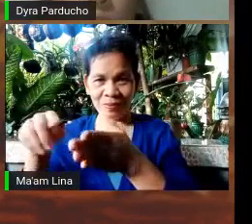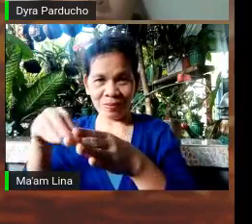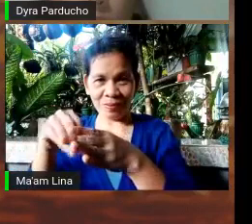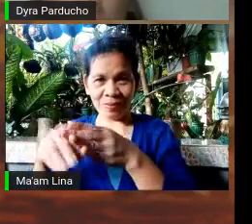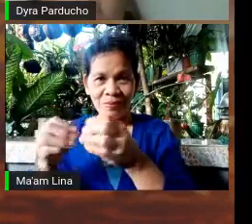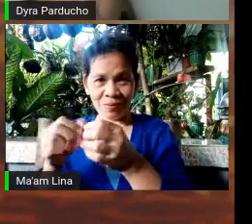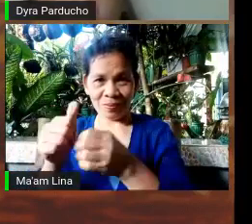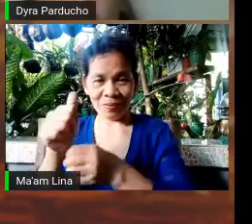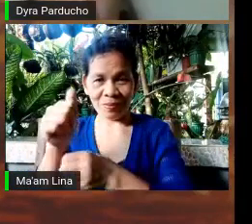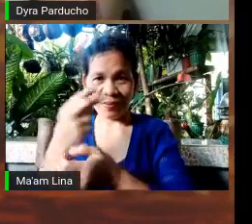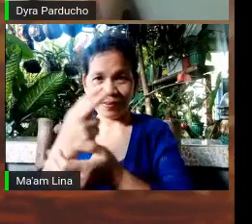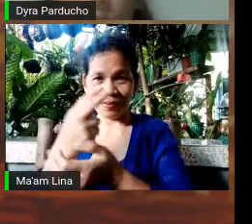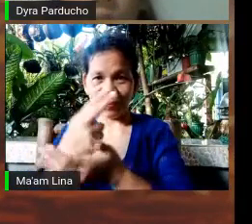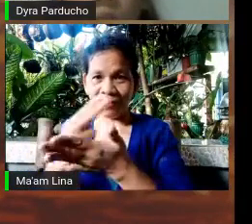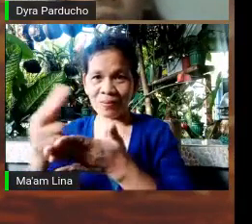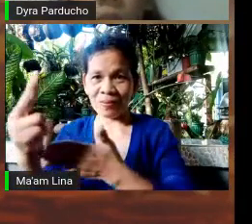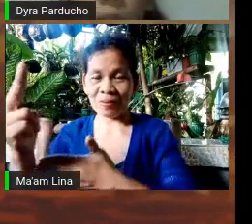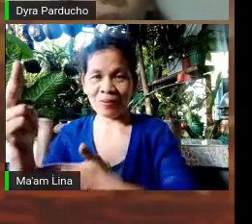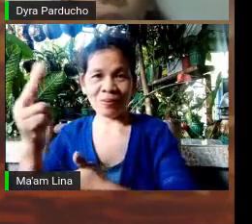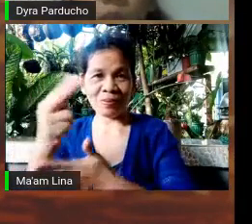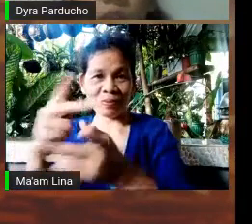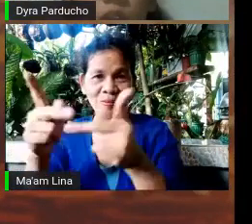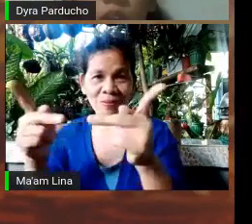po ng